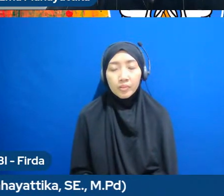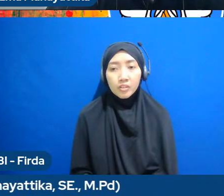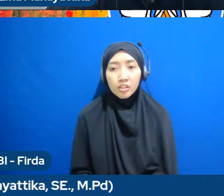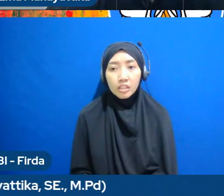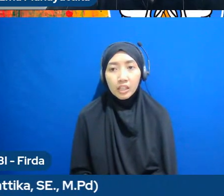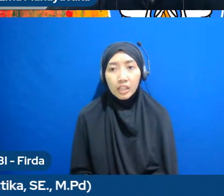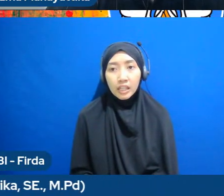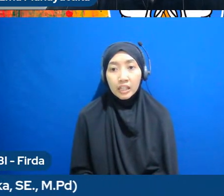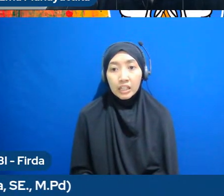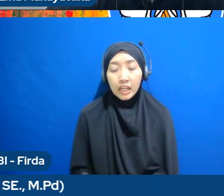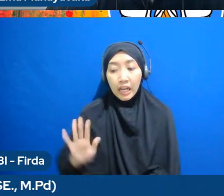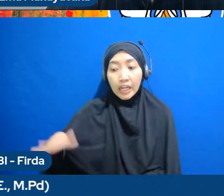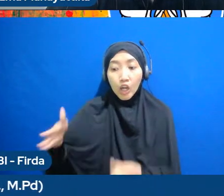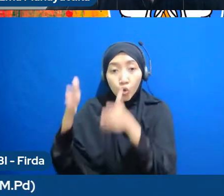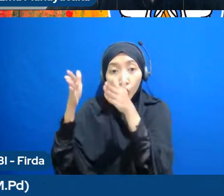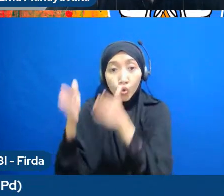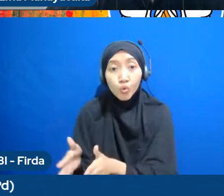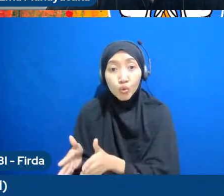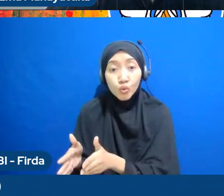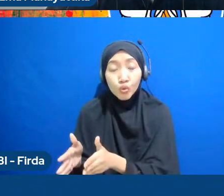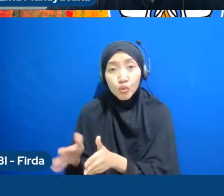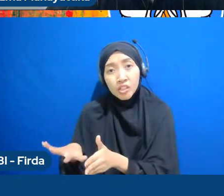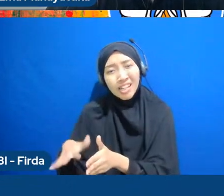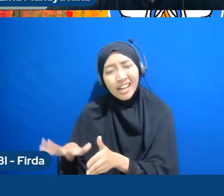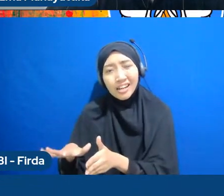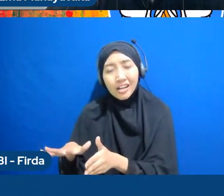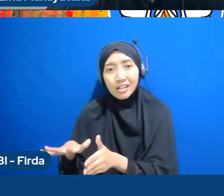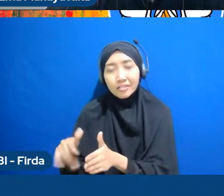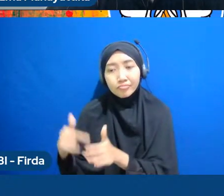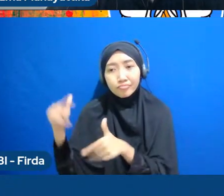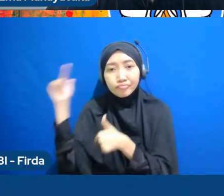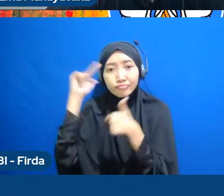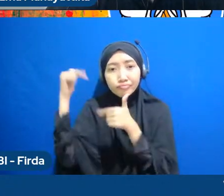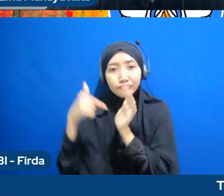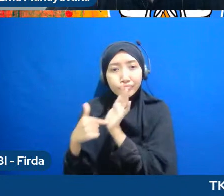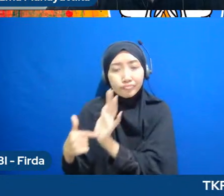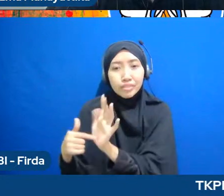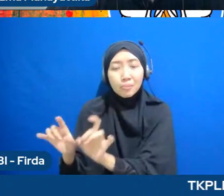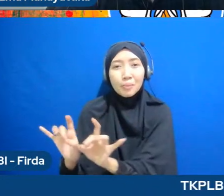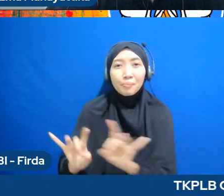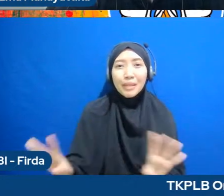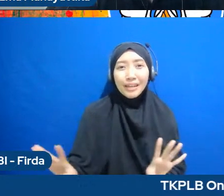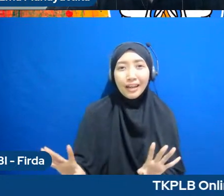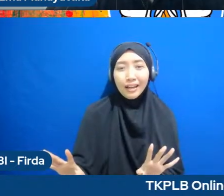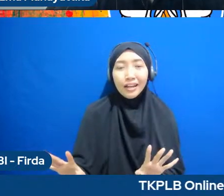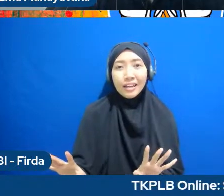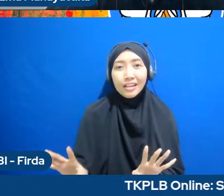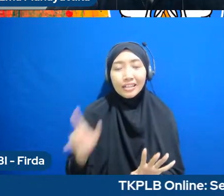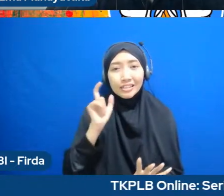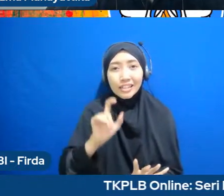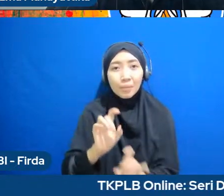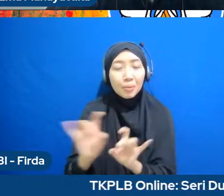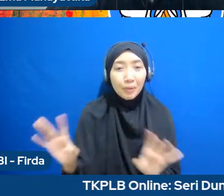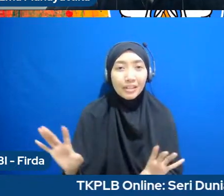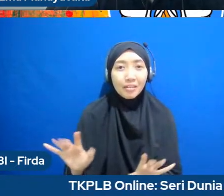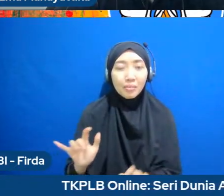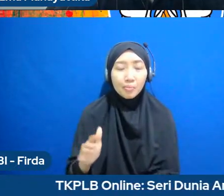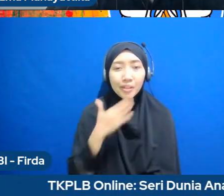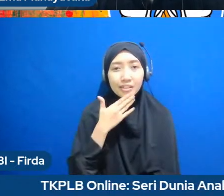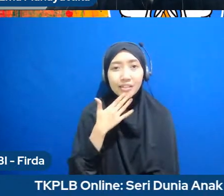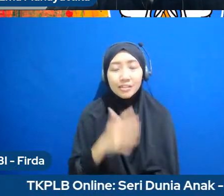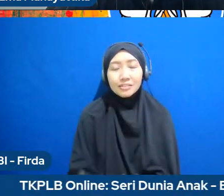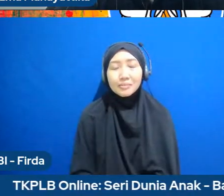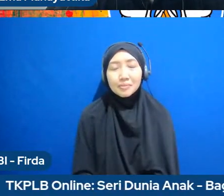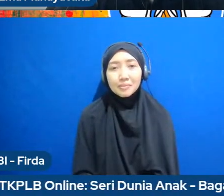khusus, maka dia kadang-kadang mengekspresikannya dengan cara yang berbeda. Dengan cara yang berbeda seperti itu.